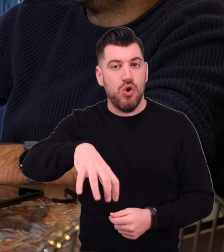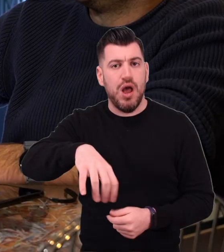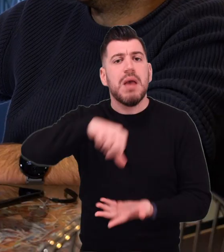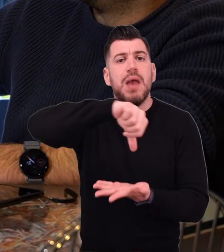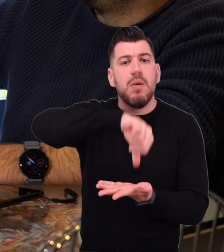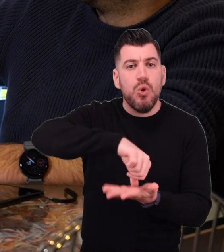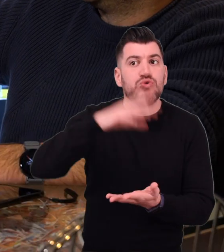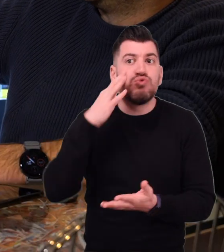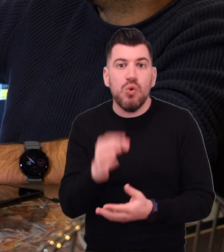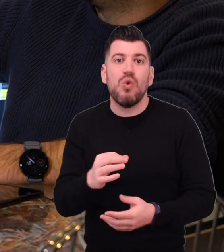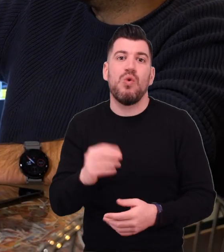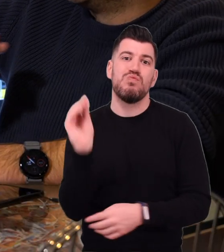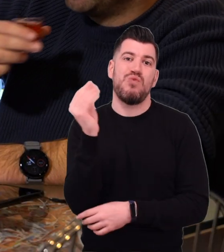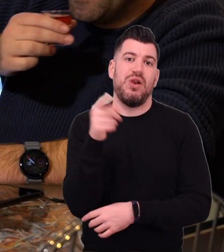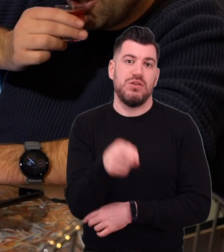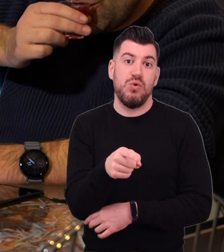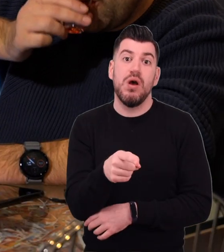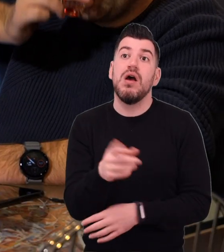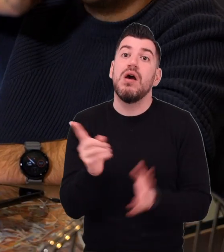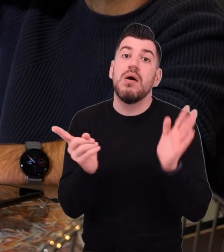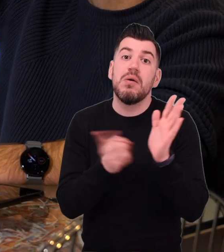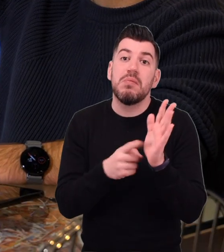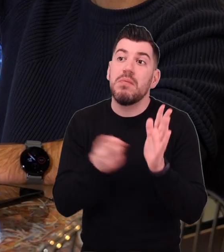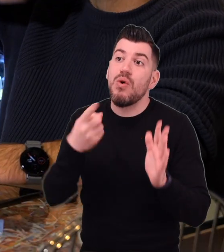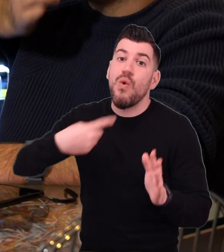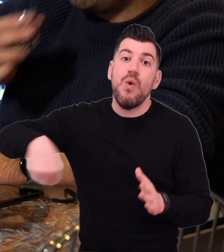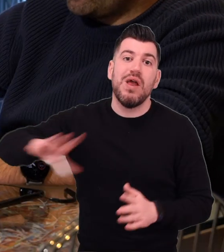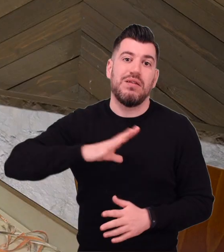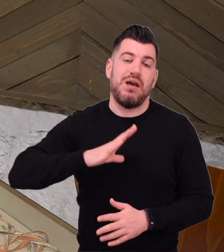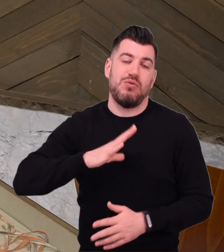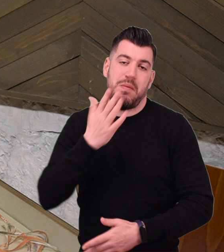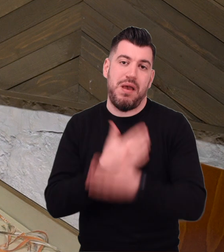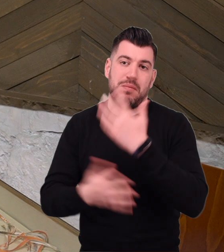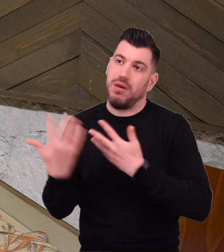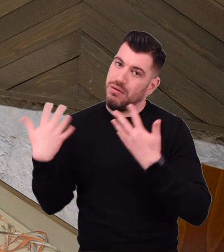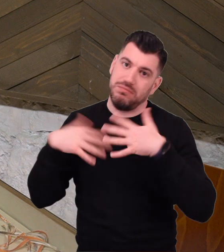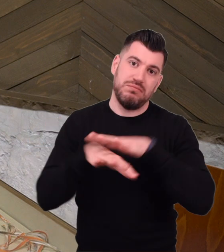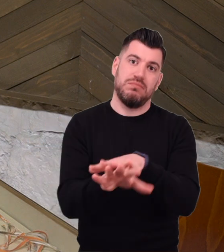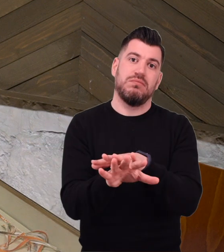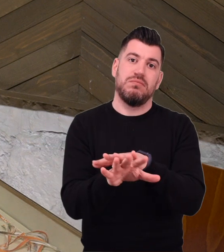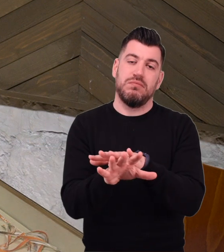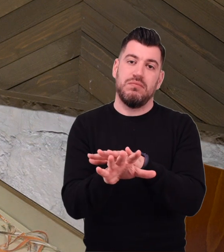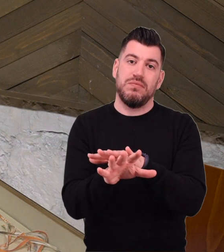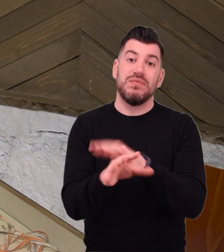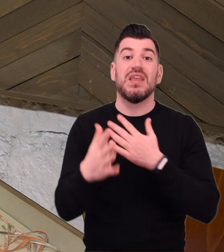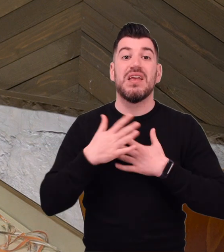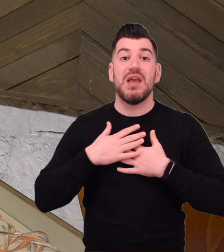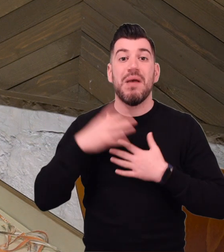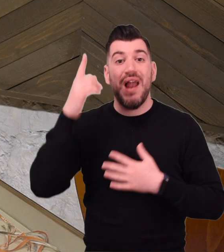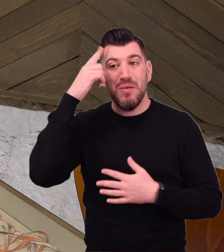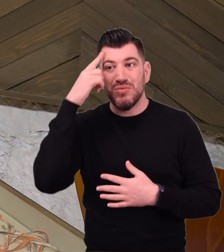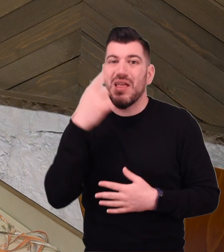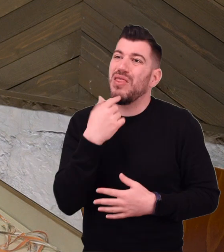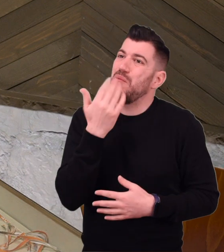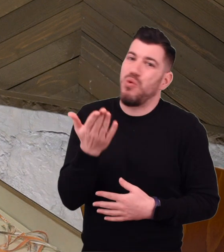οποιοδήποτε τρόπο και με οποιαδήποτε διαφορετικότητα έχει, να έχει εξίσου πρόσβαση στον πολιτισμό. Κατά τη δικιά μου άποψη, δεν μπορεί να λέγεται πολιτιστικός ένας